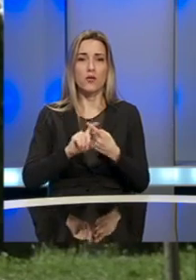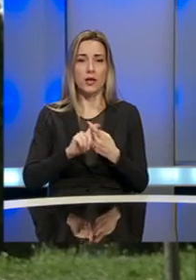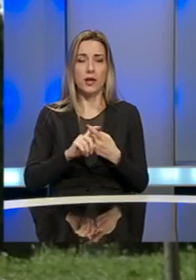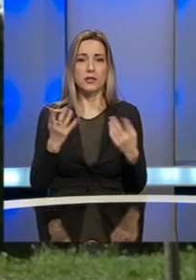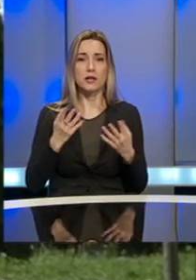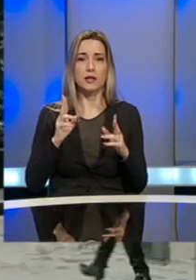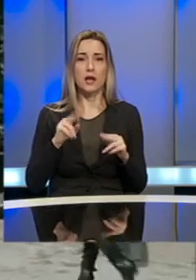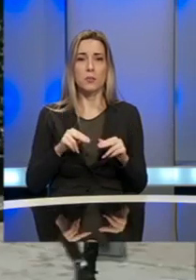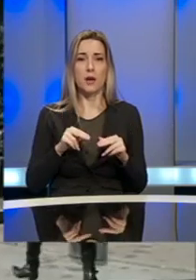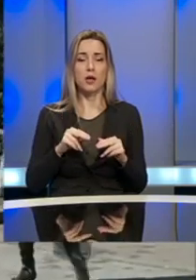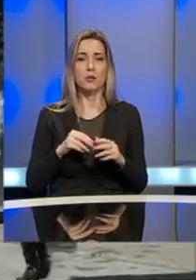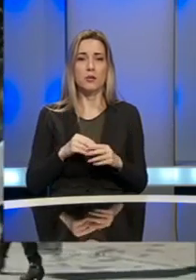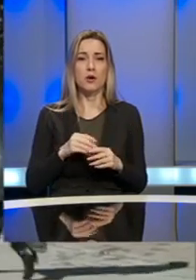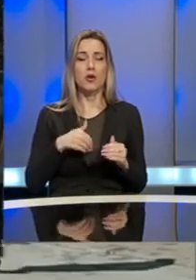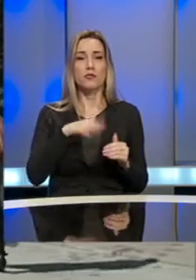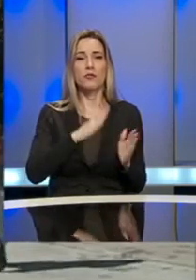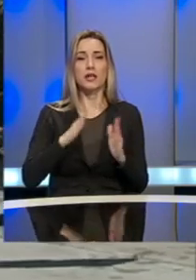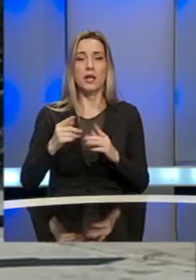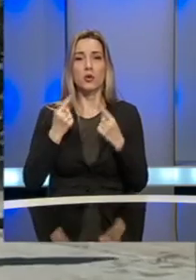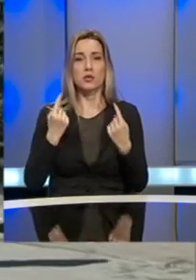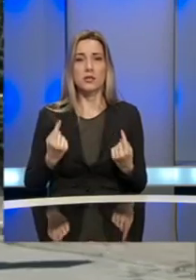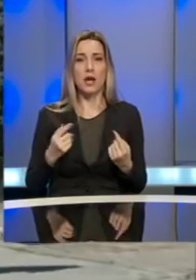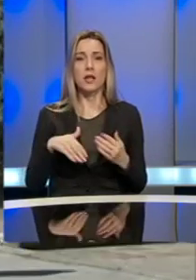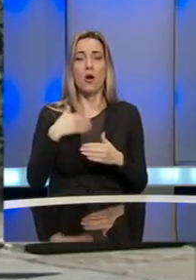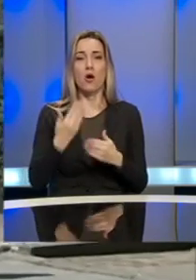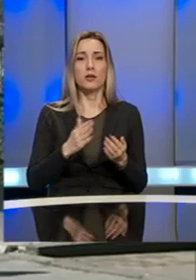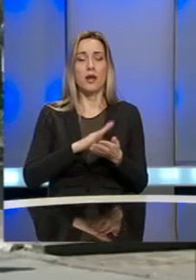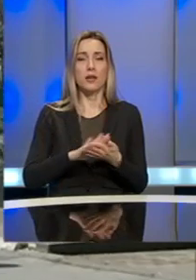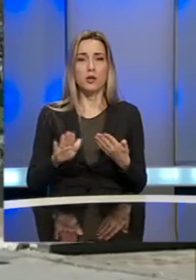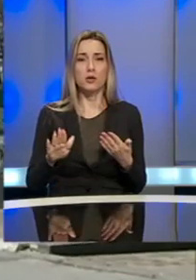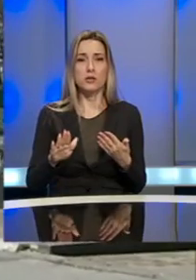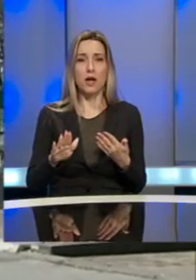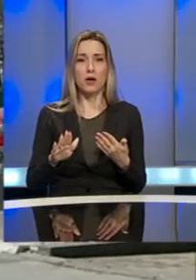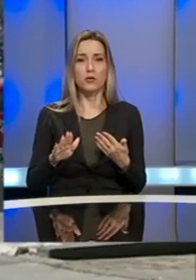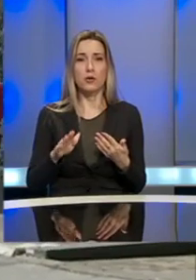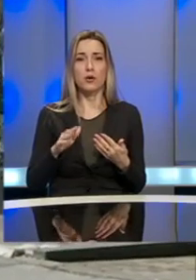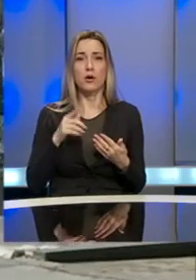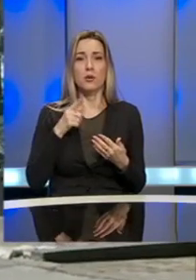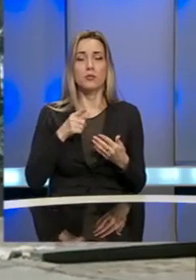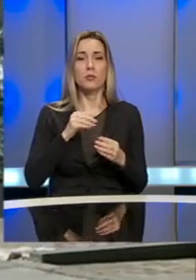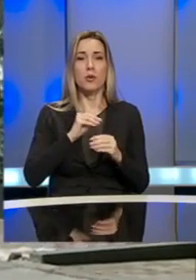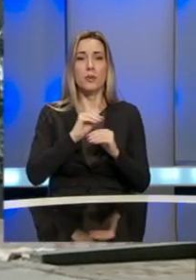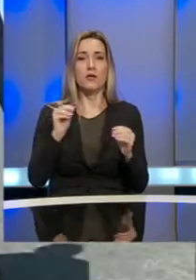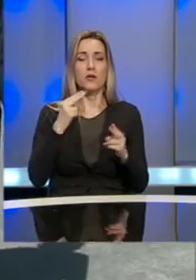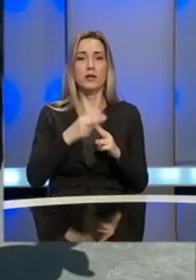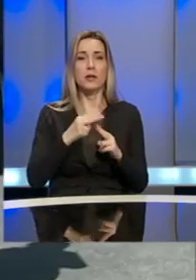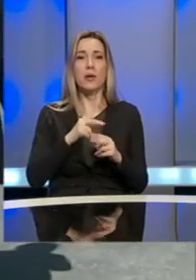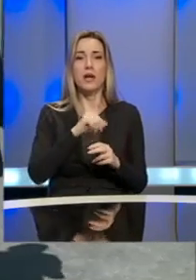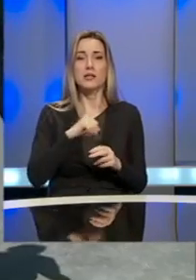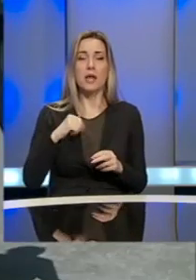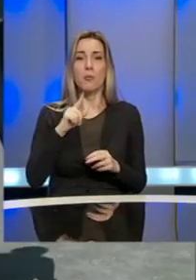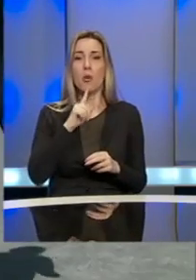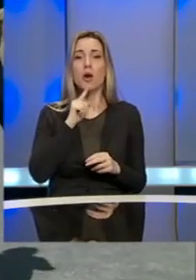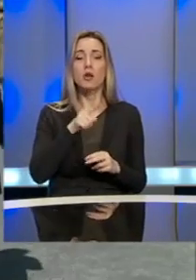imate faktički vanredno stanje, onda jednostavno, dakle, objavljivala se imena vjerovatno samo onih koji